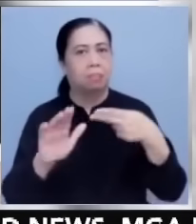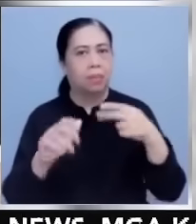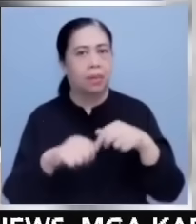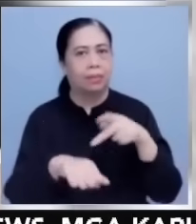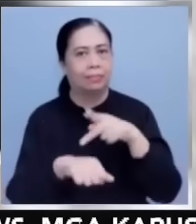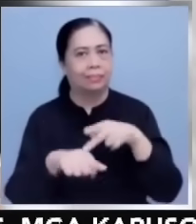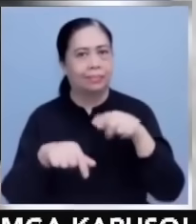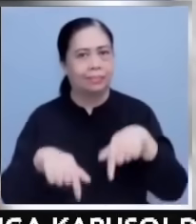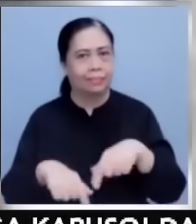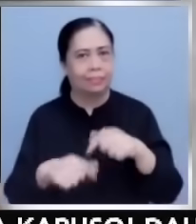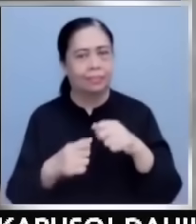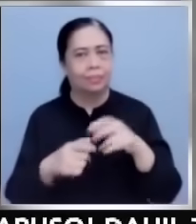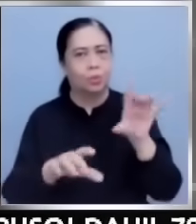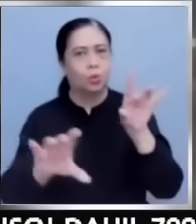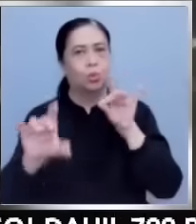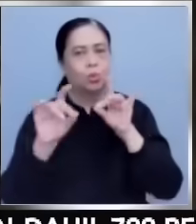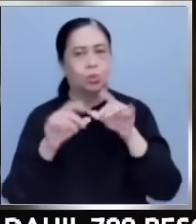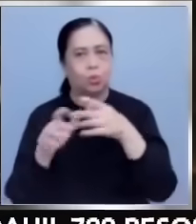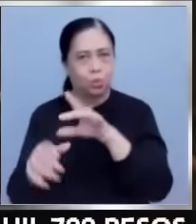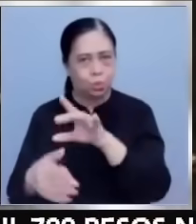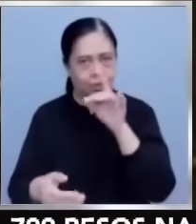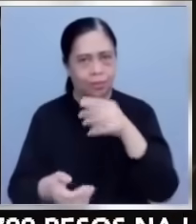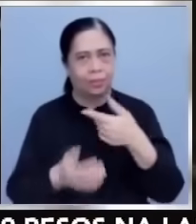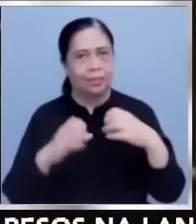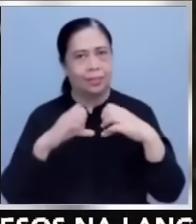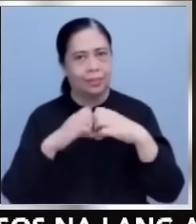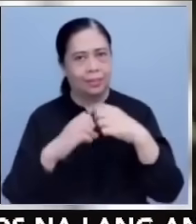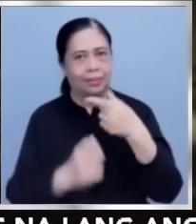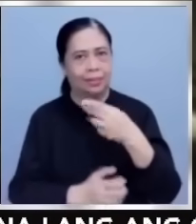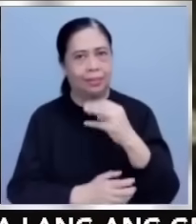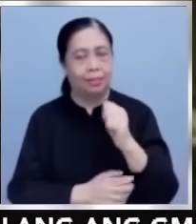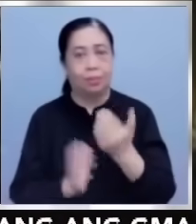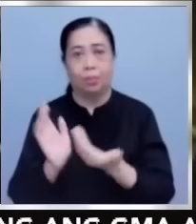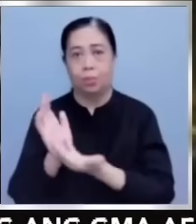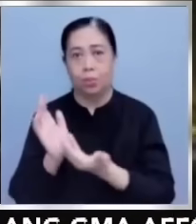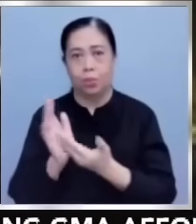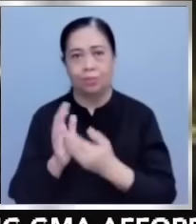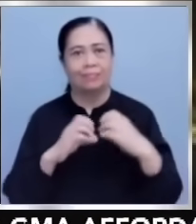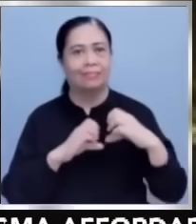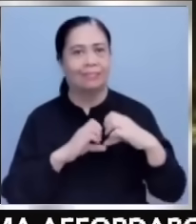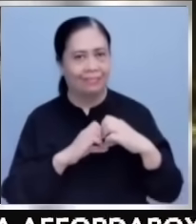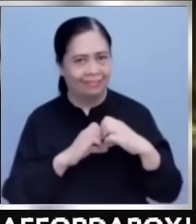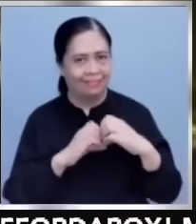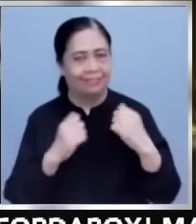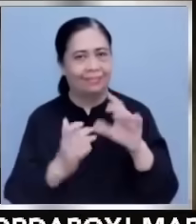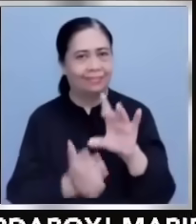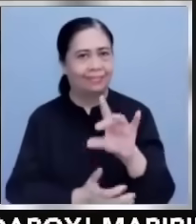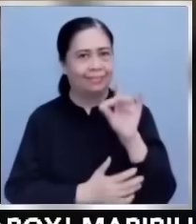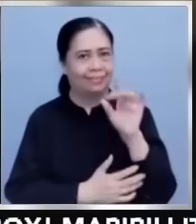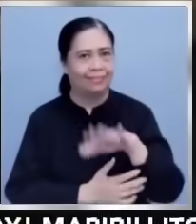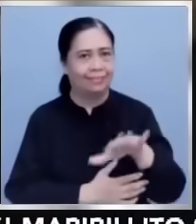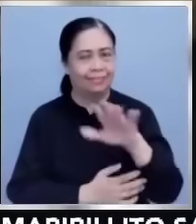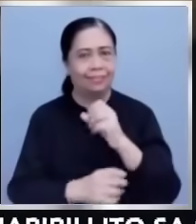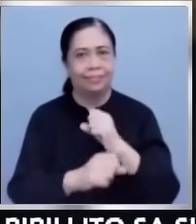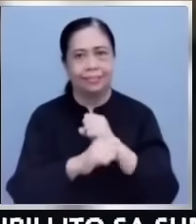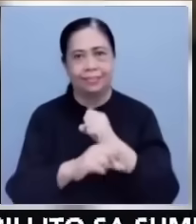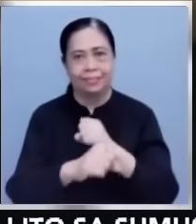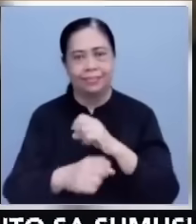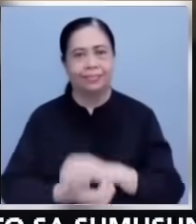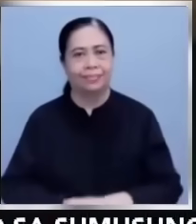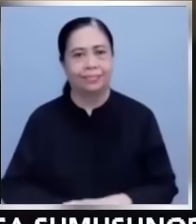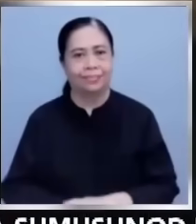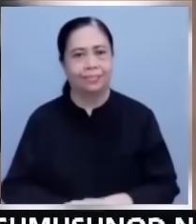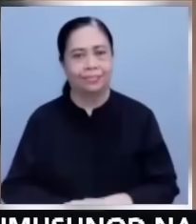ang pumili sa GMA. Isang patunay na Kapuso Network ang pinipili ng mga advertiser dahil one-stop shop